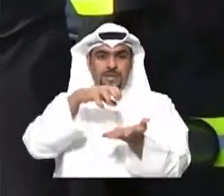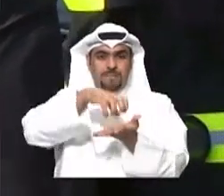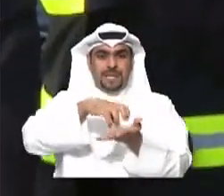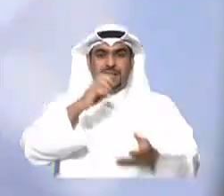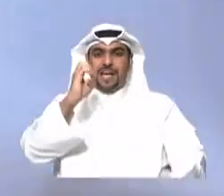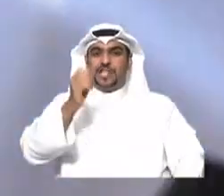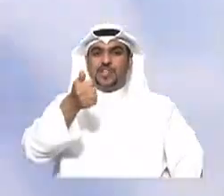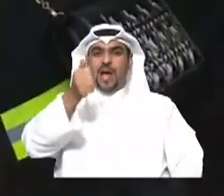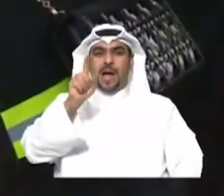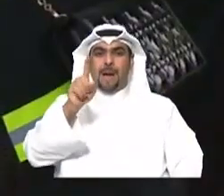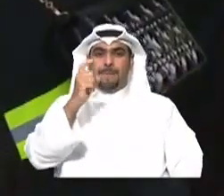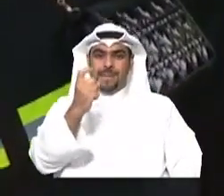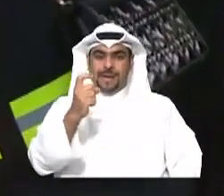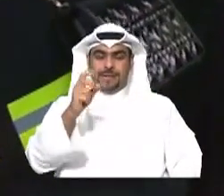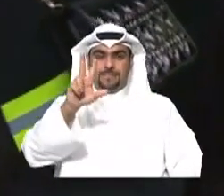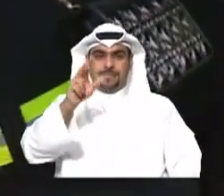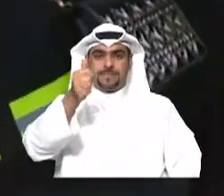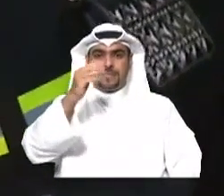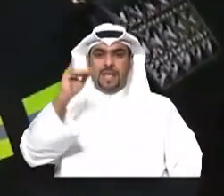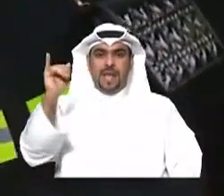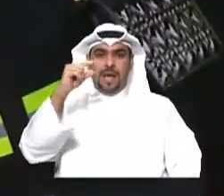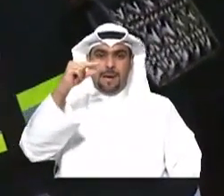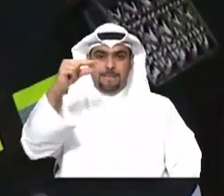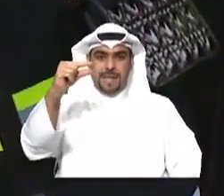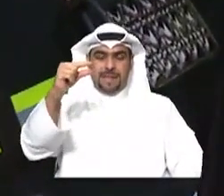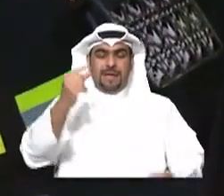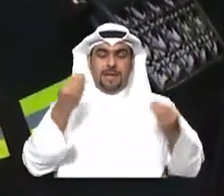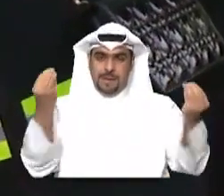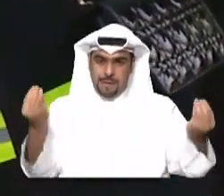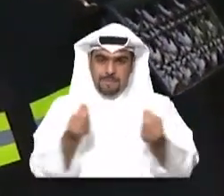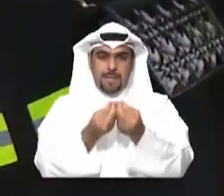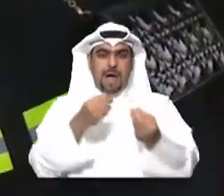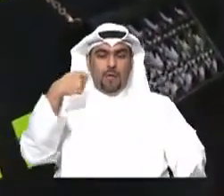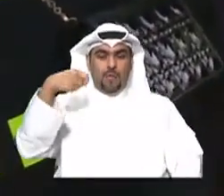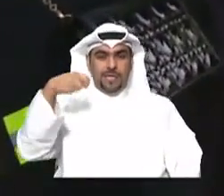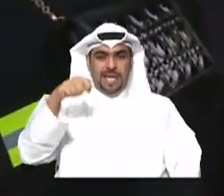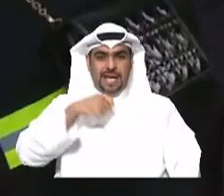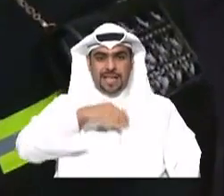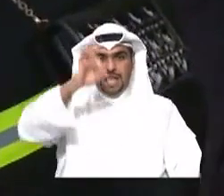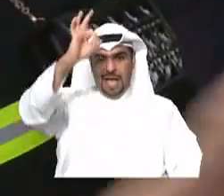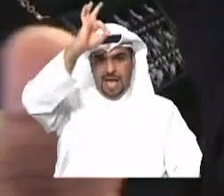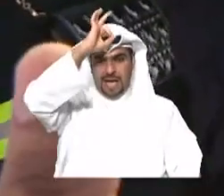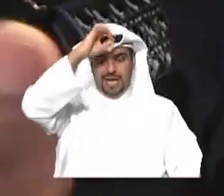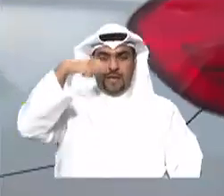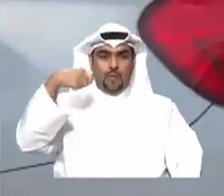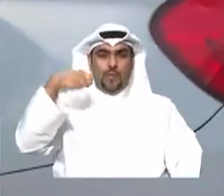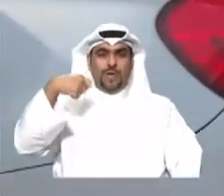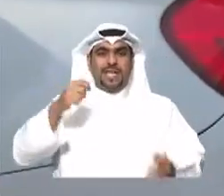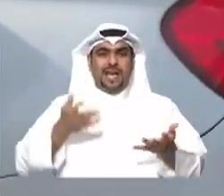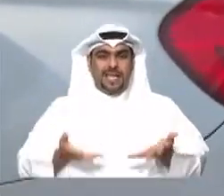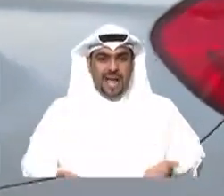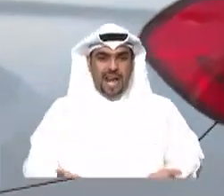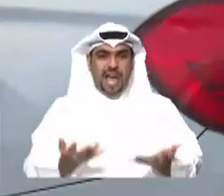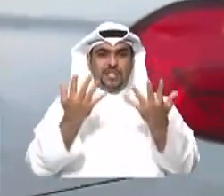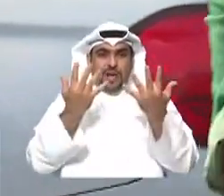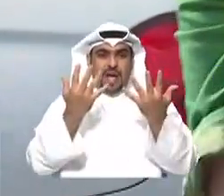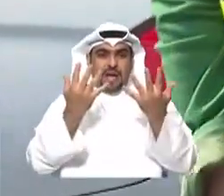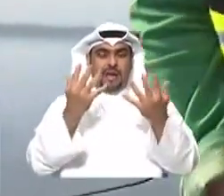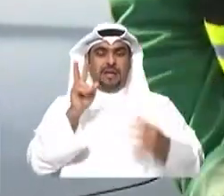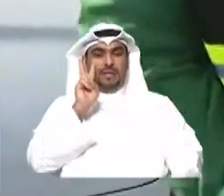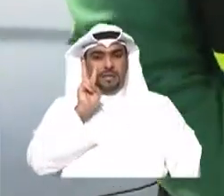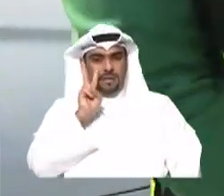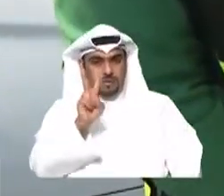بحضور قيادات من وزارتي الداخلية والأشغال العامة والجهات المعنية الأخرى للإطلاع على